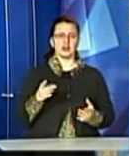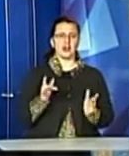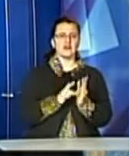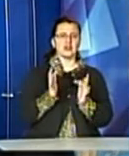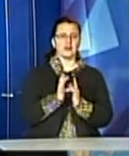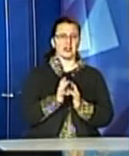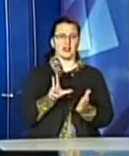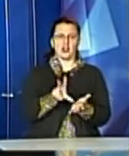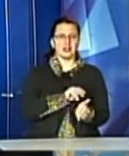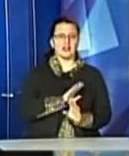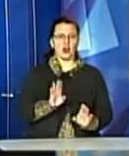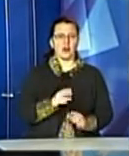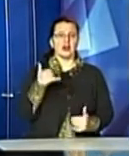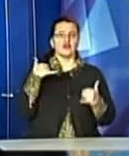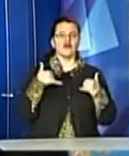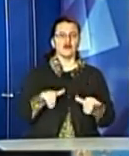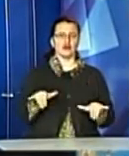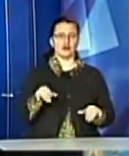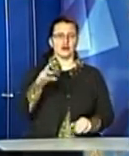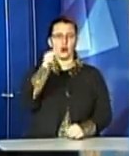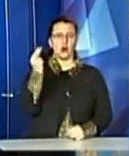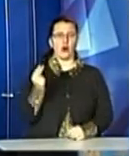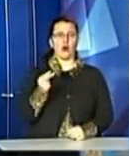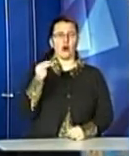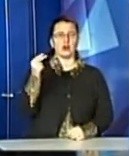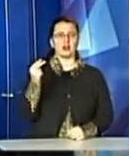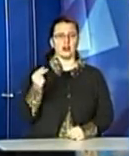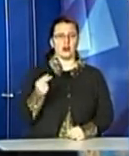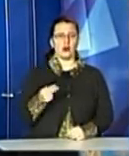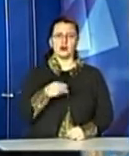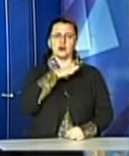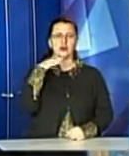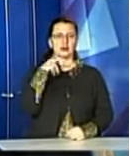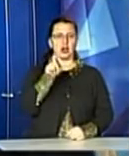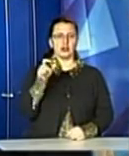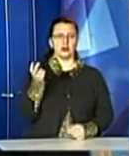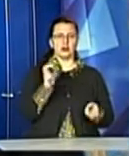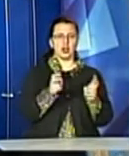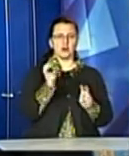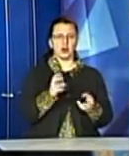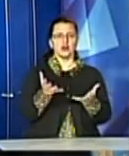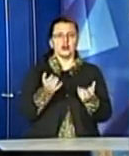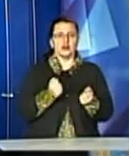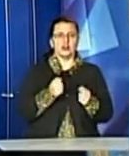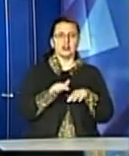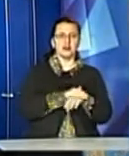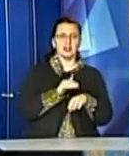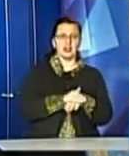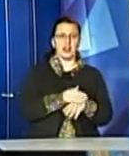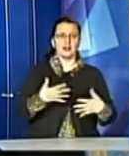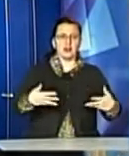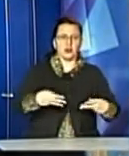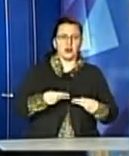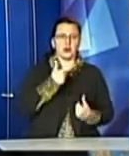ікона. Це не є копія, це чудотворна ікона. І бачите, скільки багато людей підходить для того, щоб отримувати ласки. І ще більше удуховнити